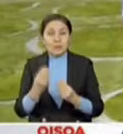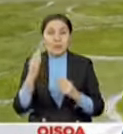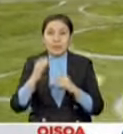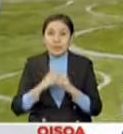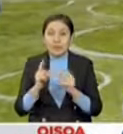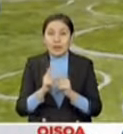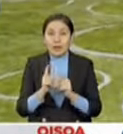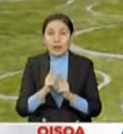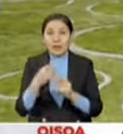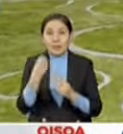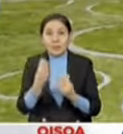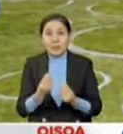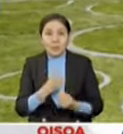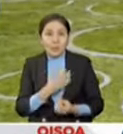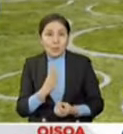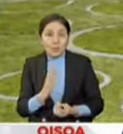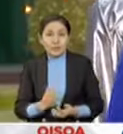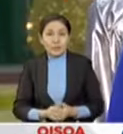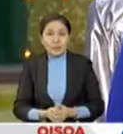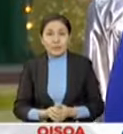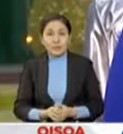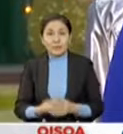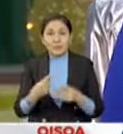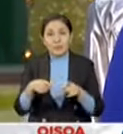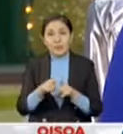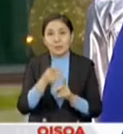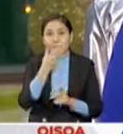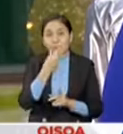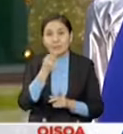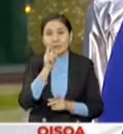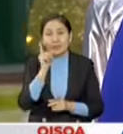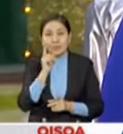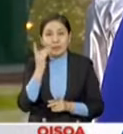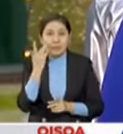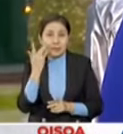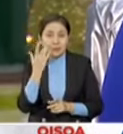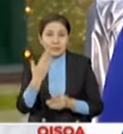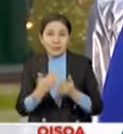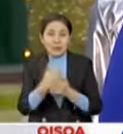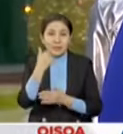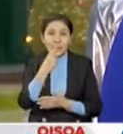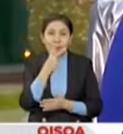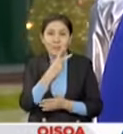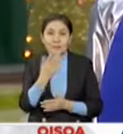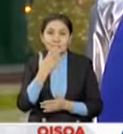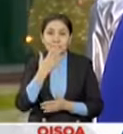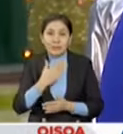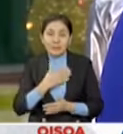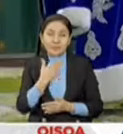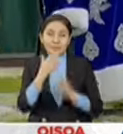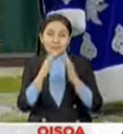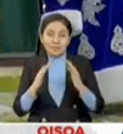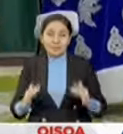yangi yechalar qullar boy bo'li. Buncha ham chiroylisan, yashilsan har qachon, yangi yilni ko'rsang sevimli